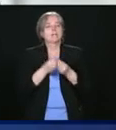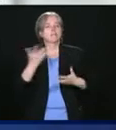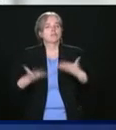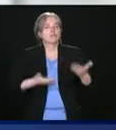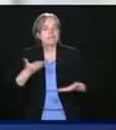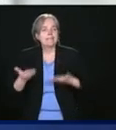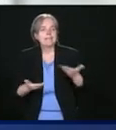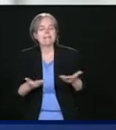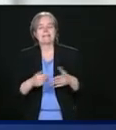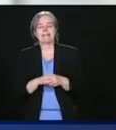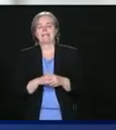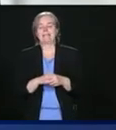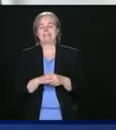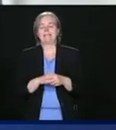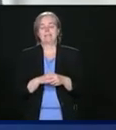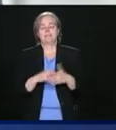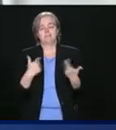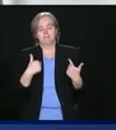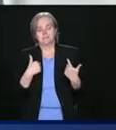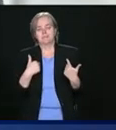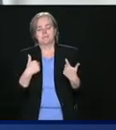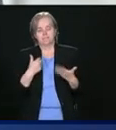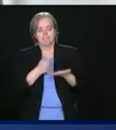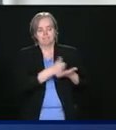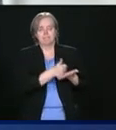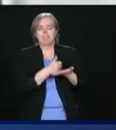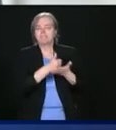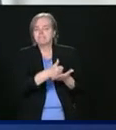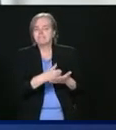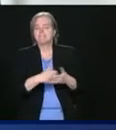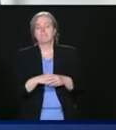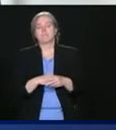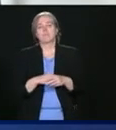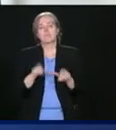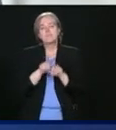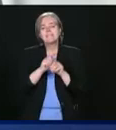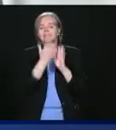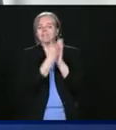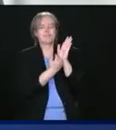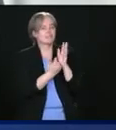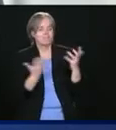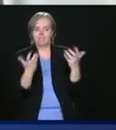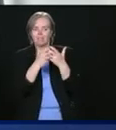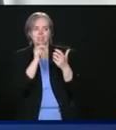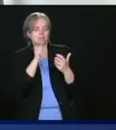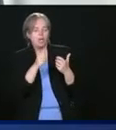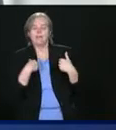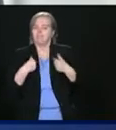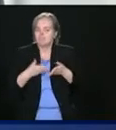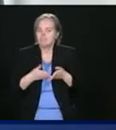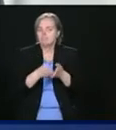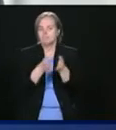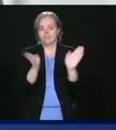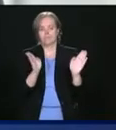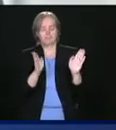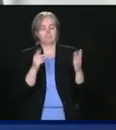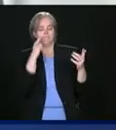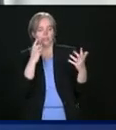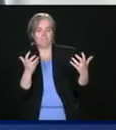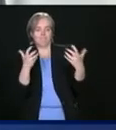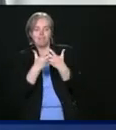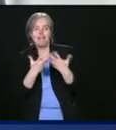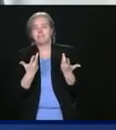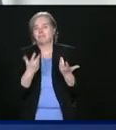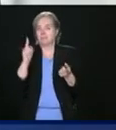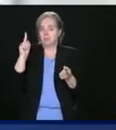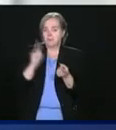le financement accru d'organismes caritatifs. Nous avons aussi donner des mesures et